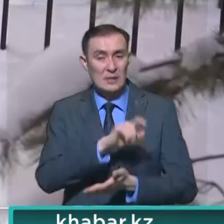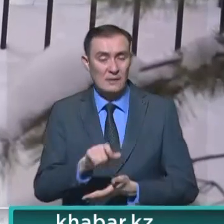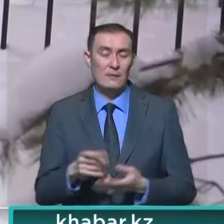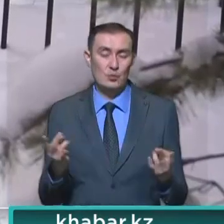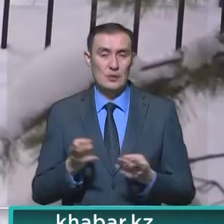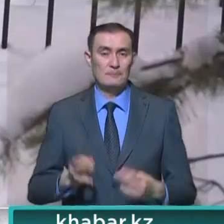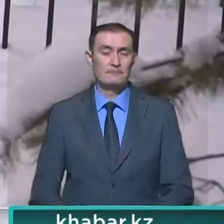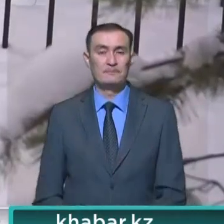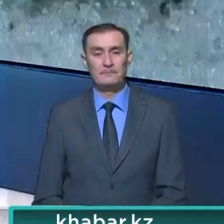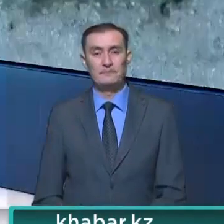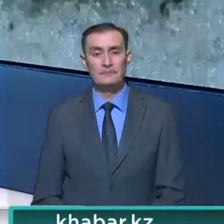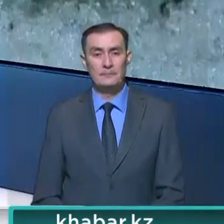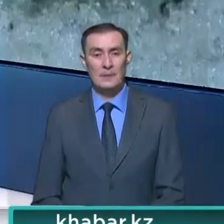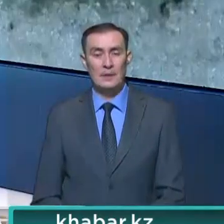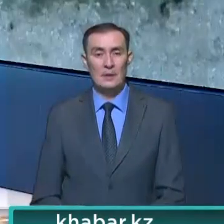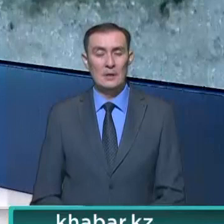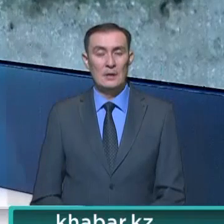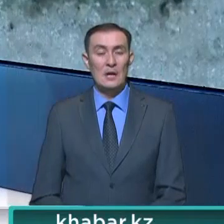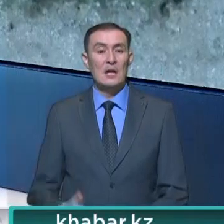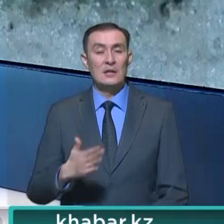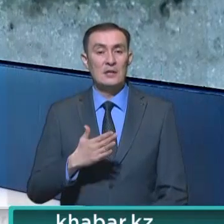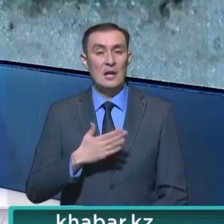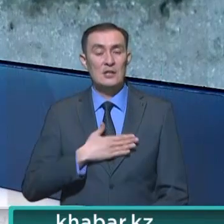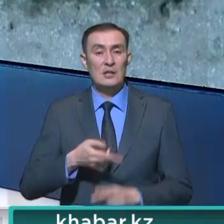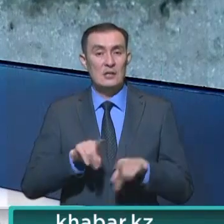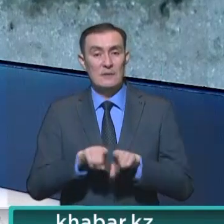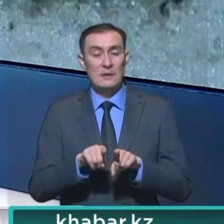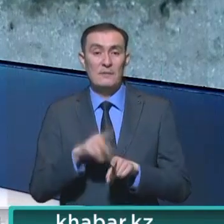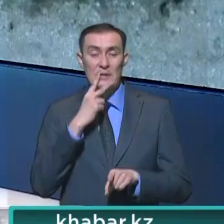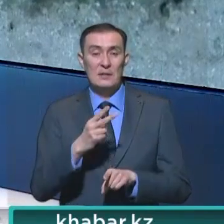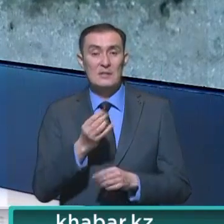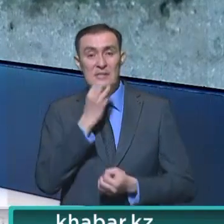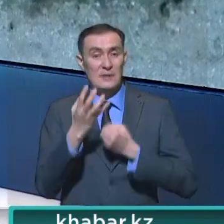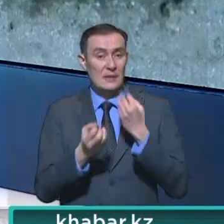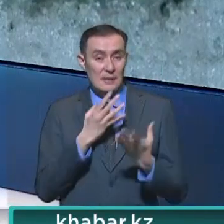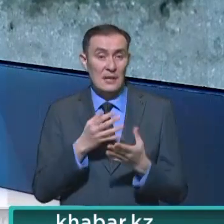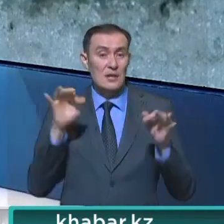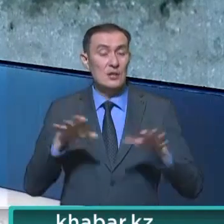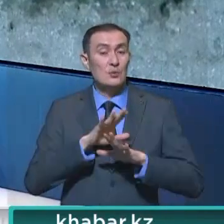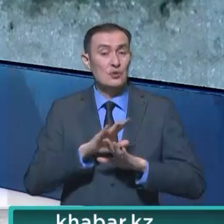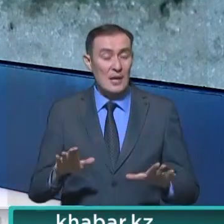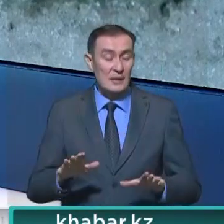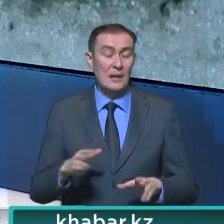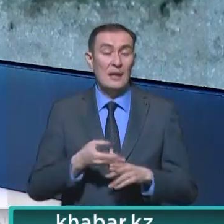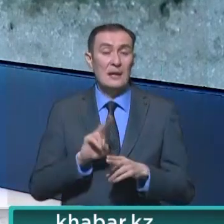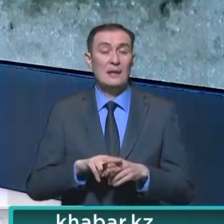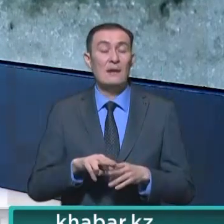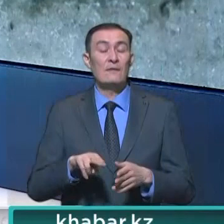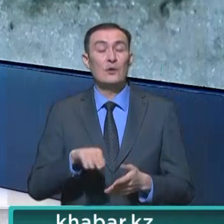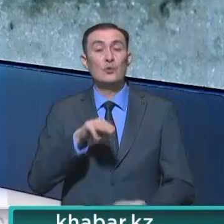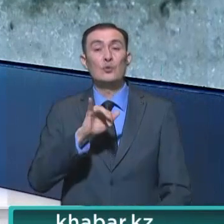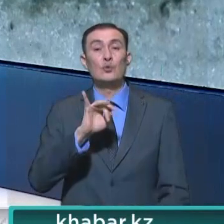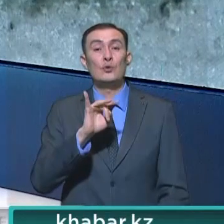необходима. Не случайно в нашей студии появились вот такие вот подснежники. Первые вестники весны